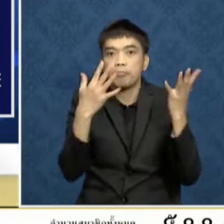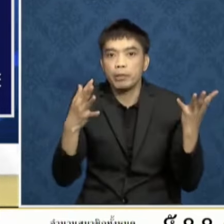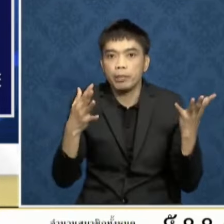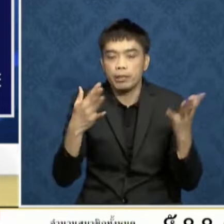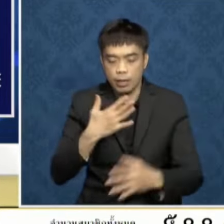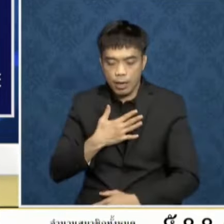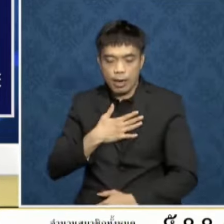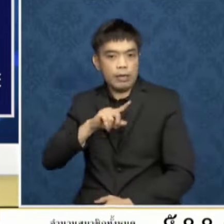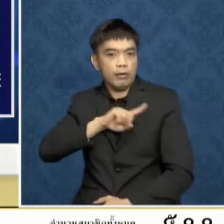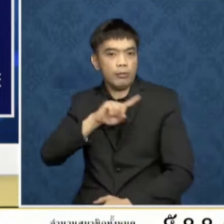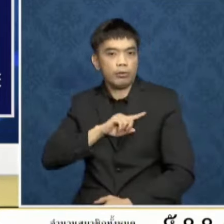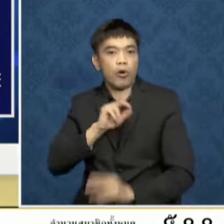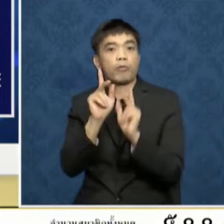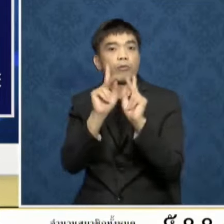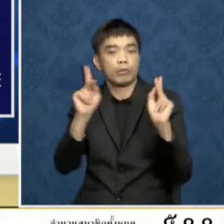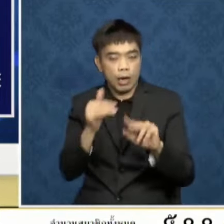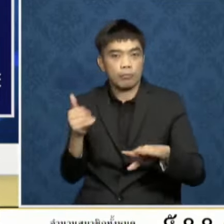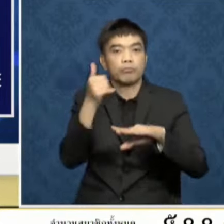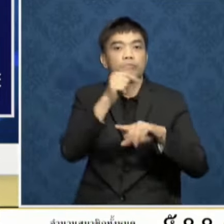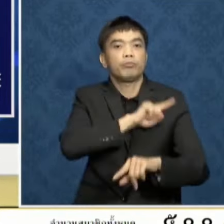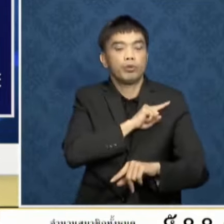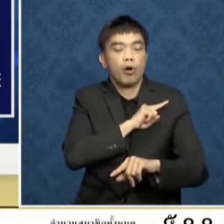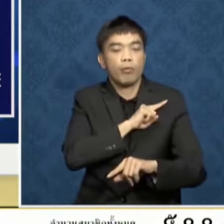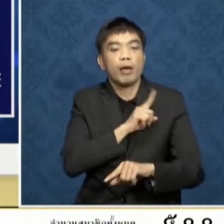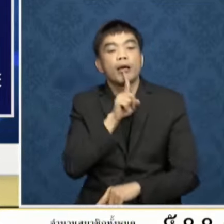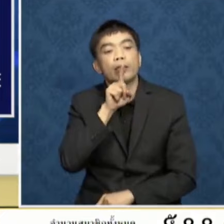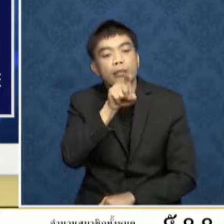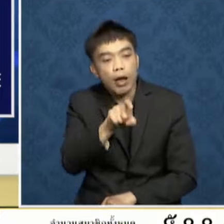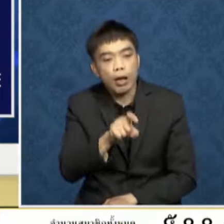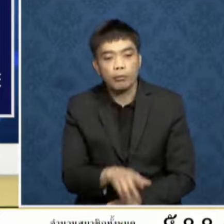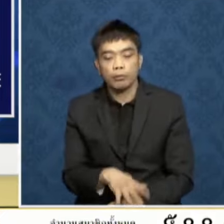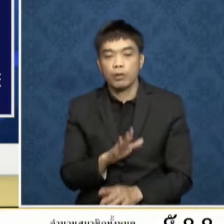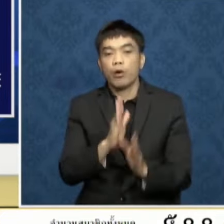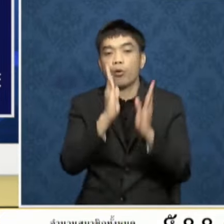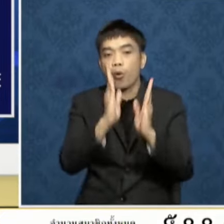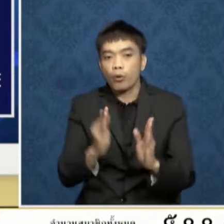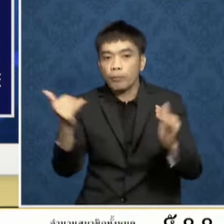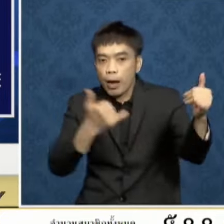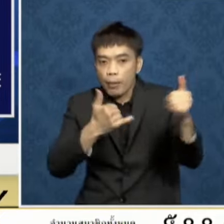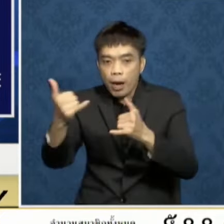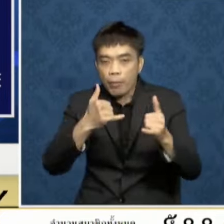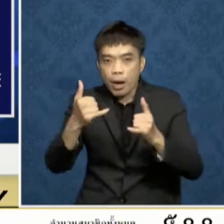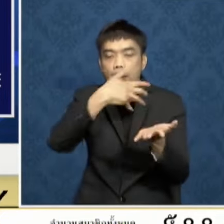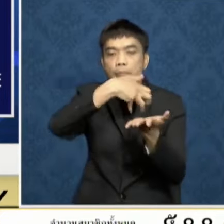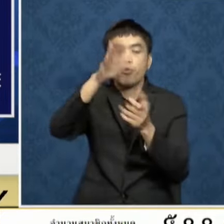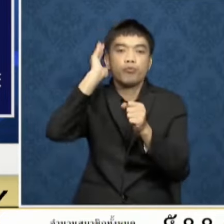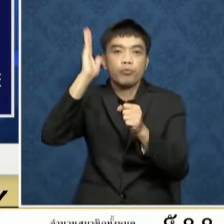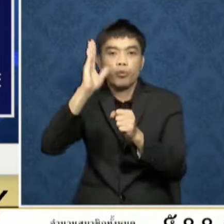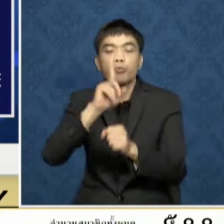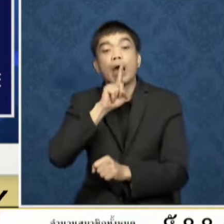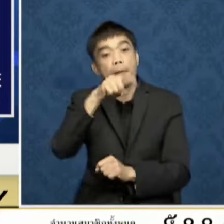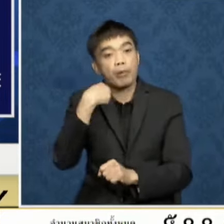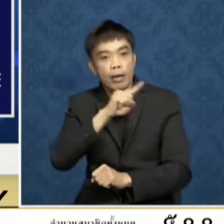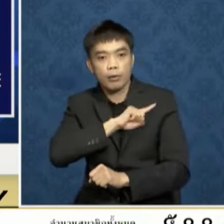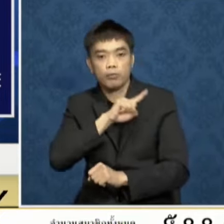จ่ายประจำปี2568แล้วเข้าไปถามหน่วยงานที่เข้ามาชี้แจงที่เกี่ยวข้องกับการจัดทำโครงการ